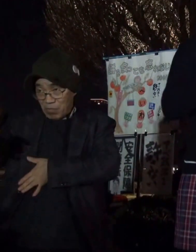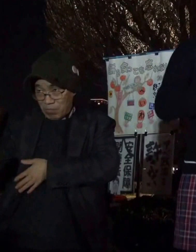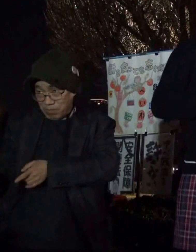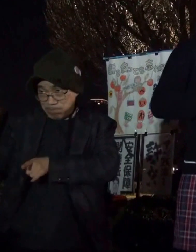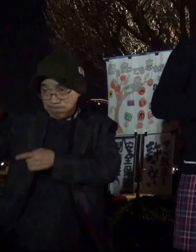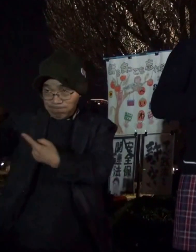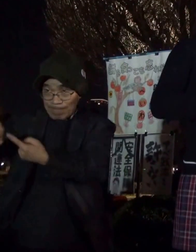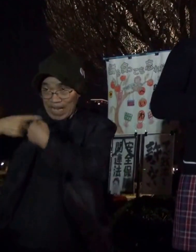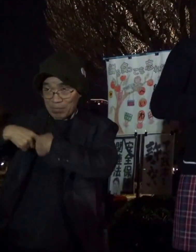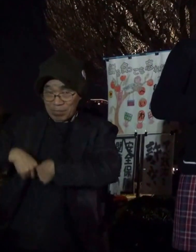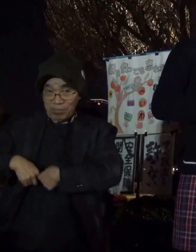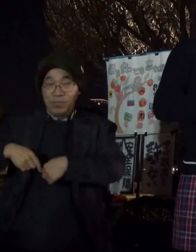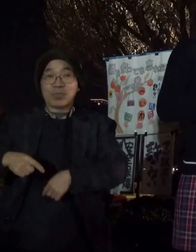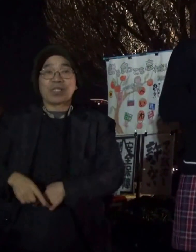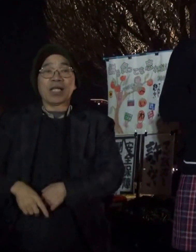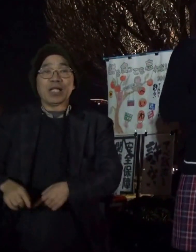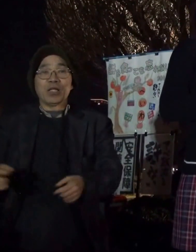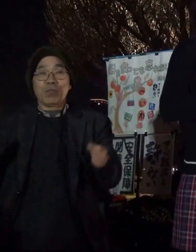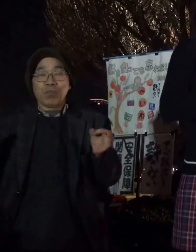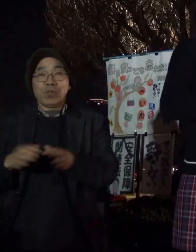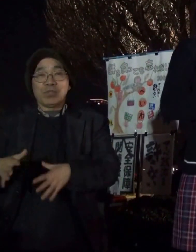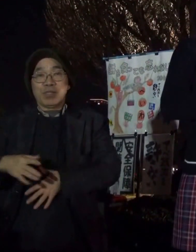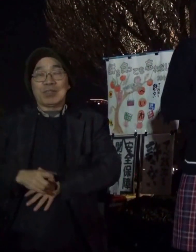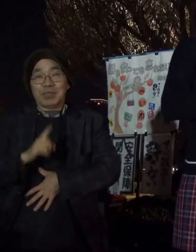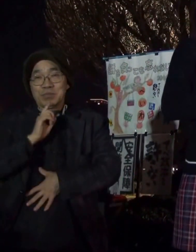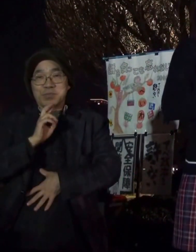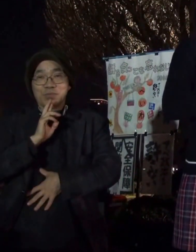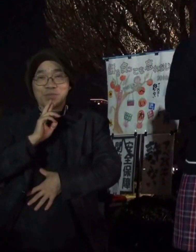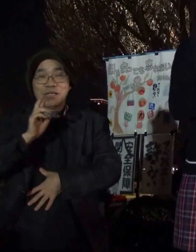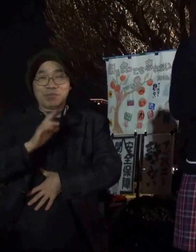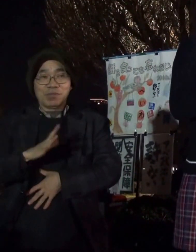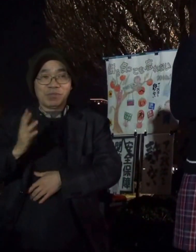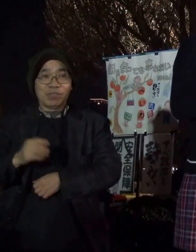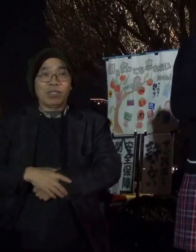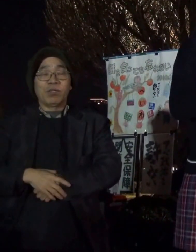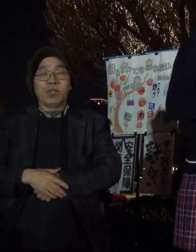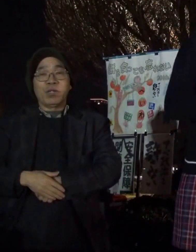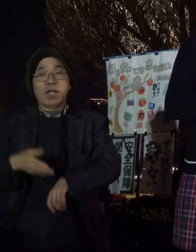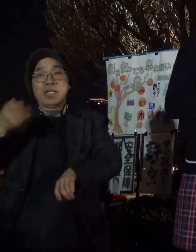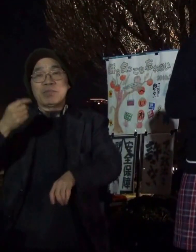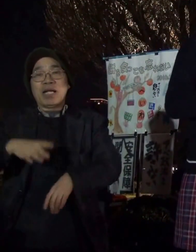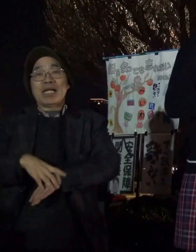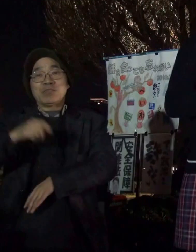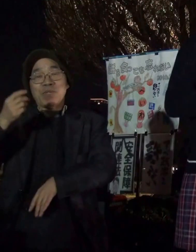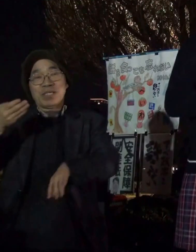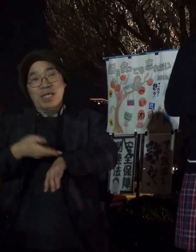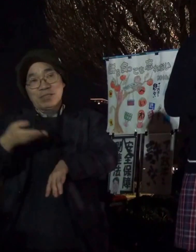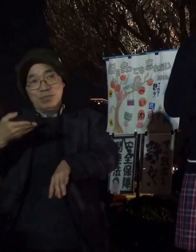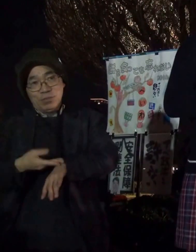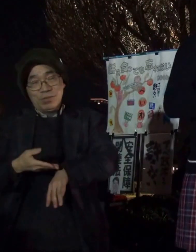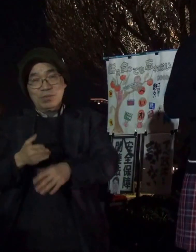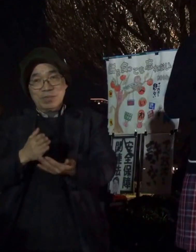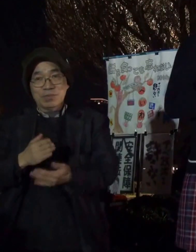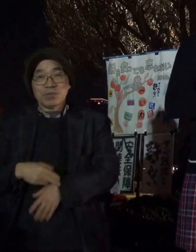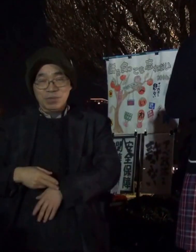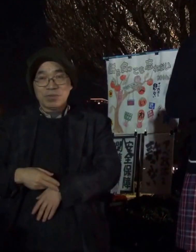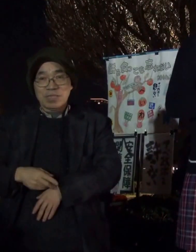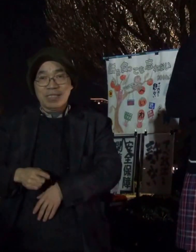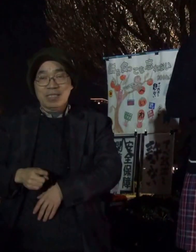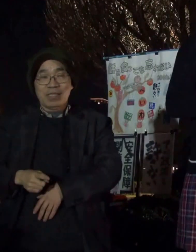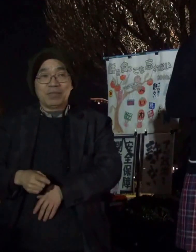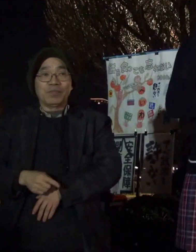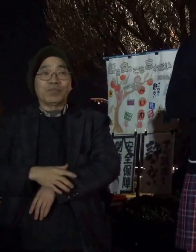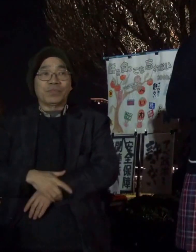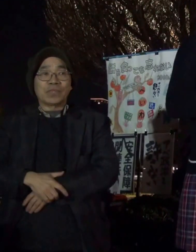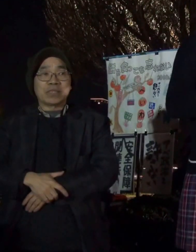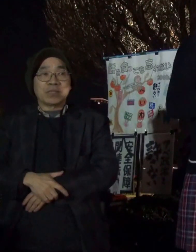はい、まあ、いきなり歌うということはさすがにしませんので、まずは練習の方をしたいと思います。